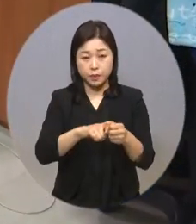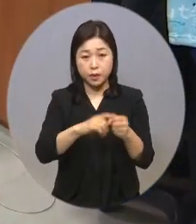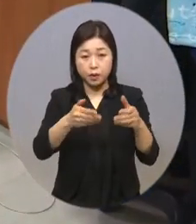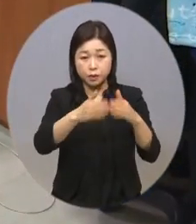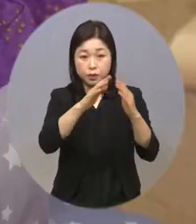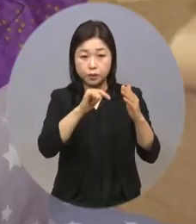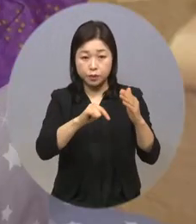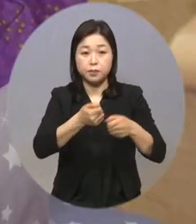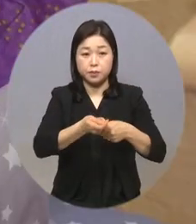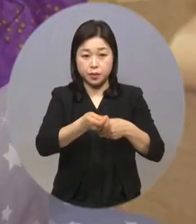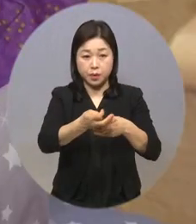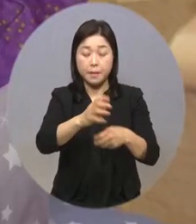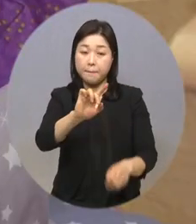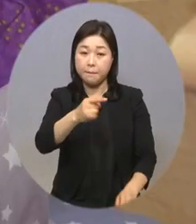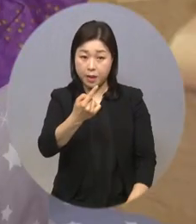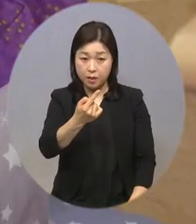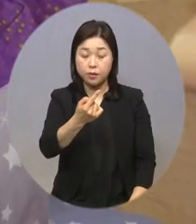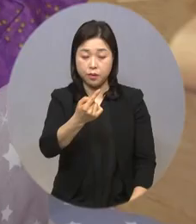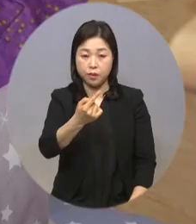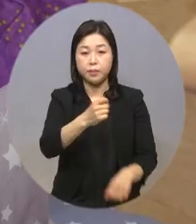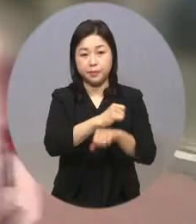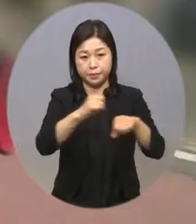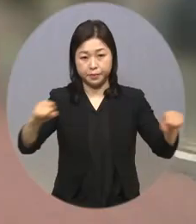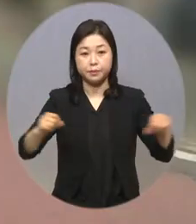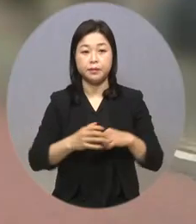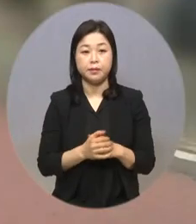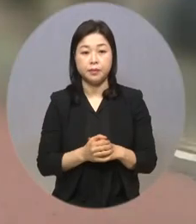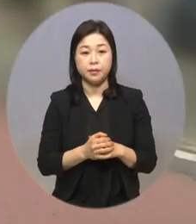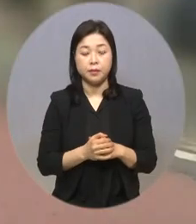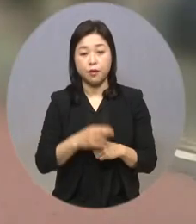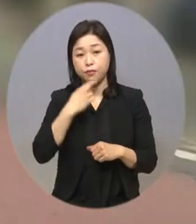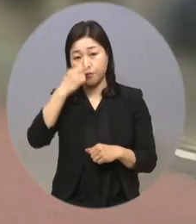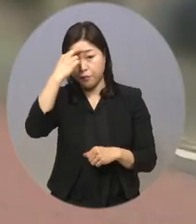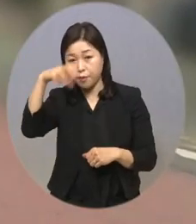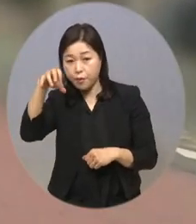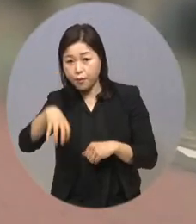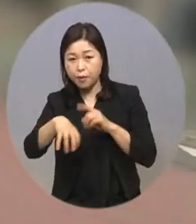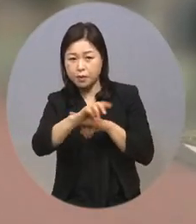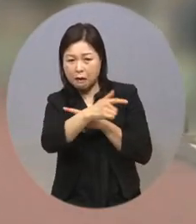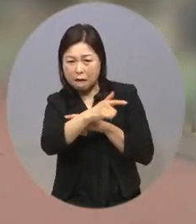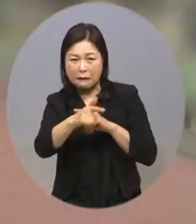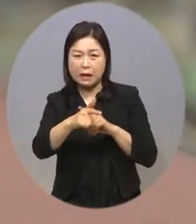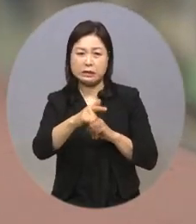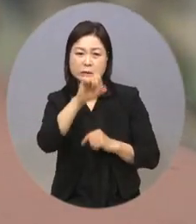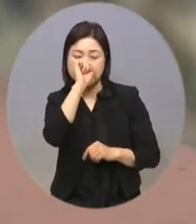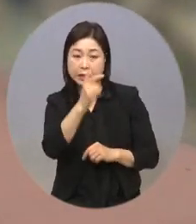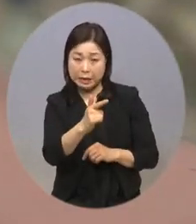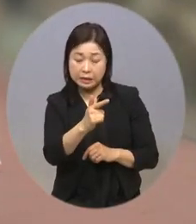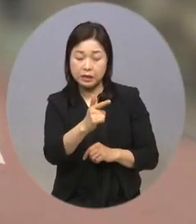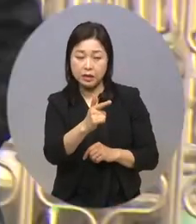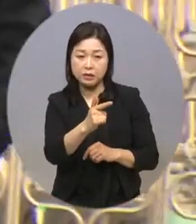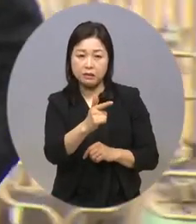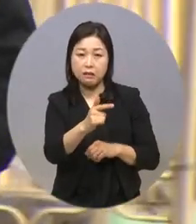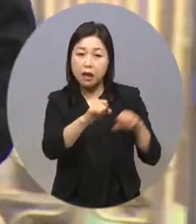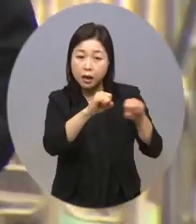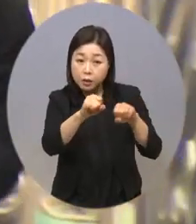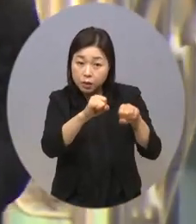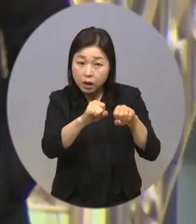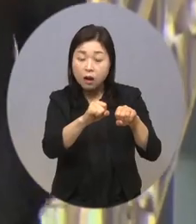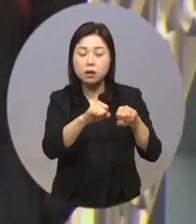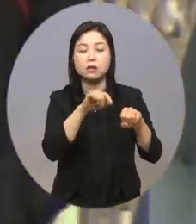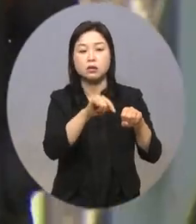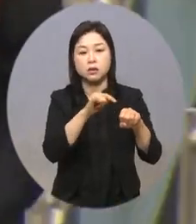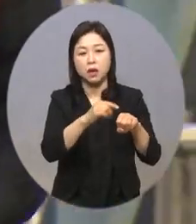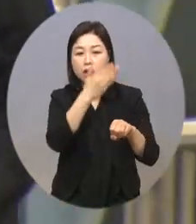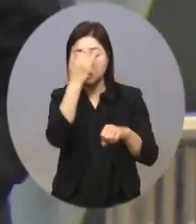건축물은 연면적 100제곱미터 이상으로 하고 유흥주점과 사행행위 영업장 등 청소년 보호법에 따른 청소년